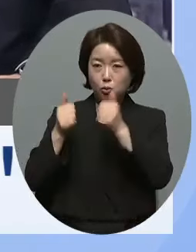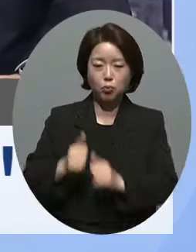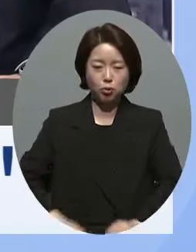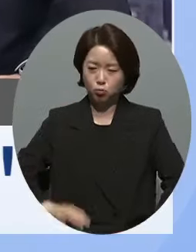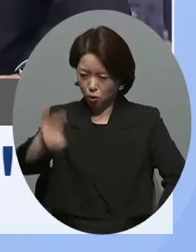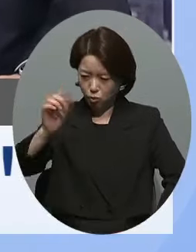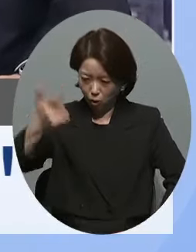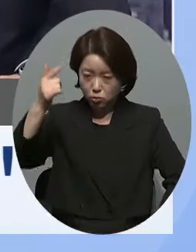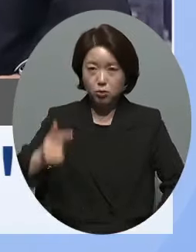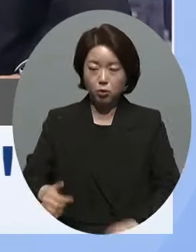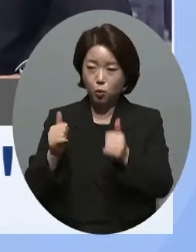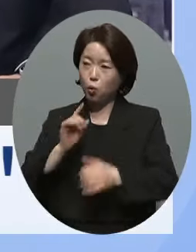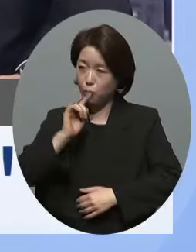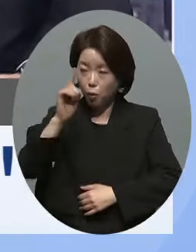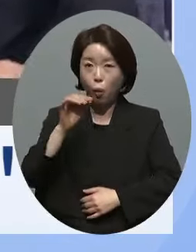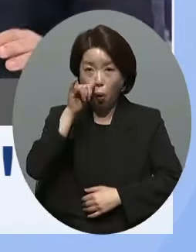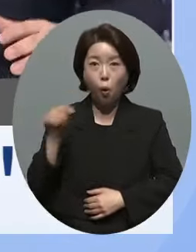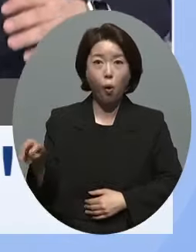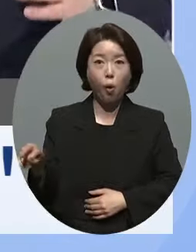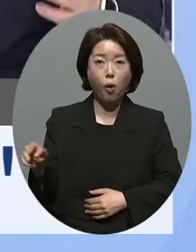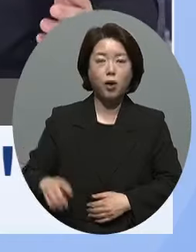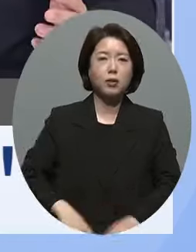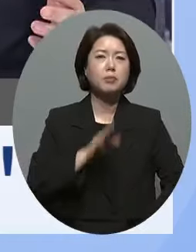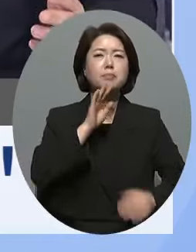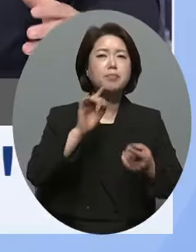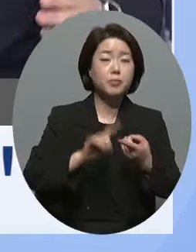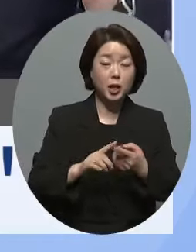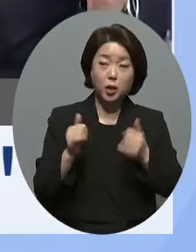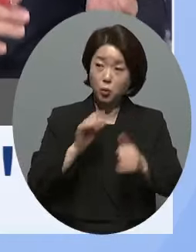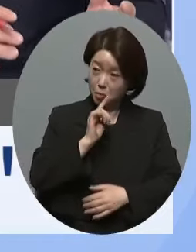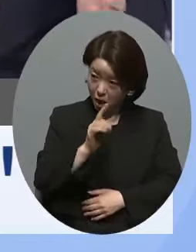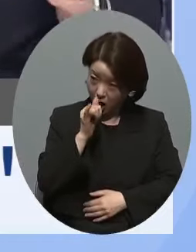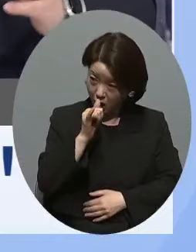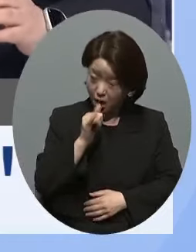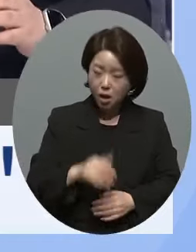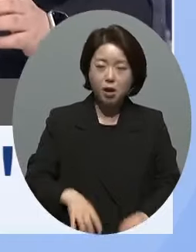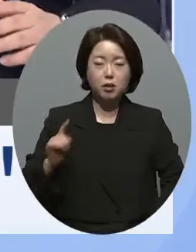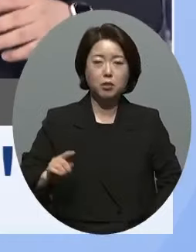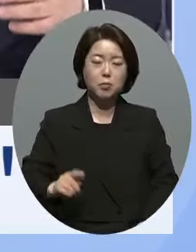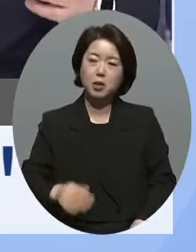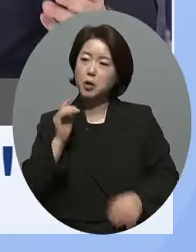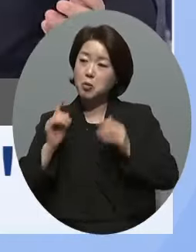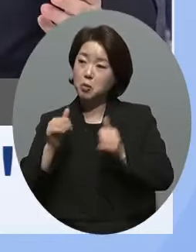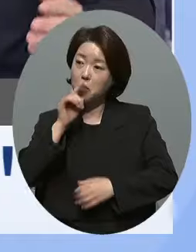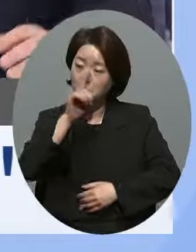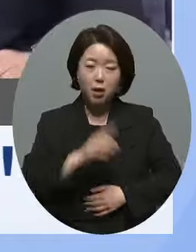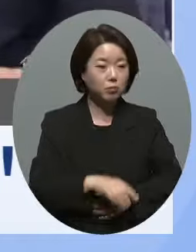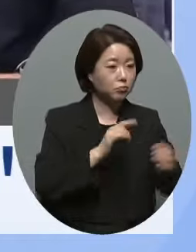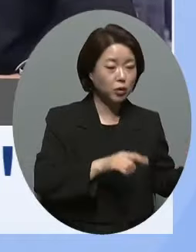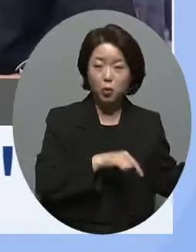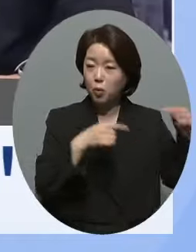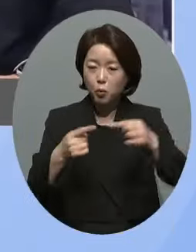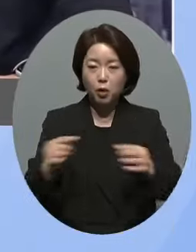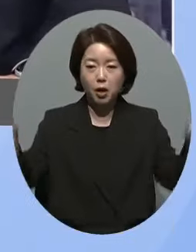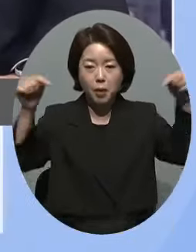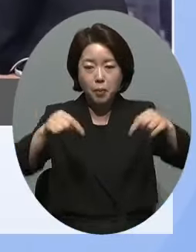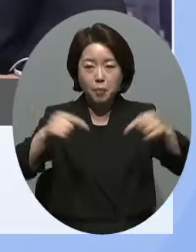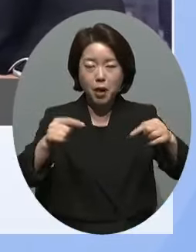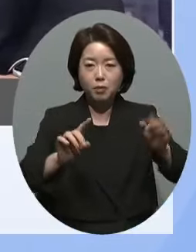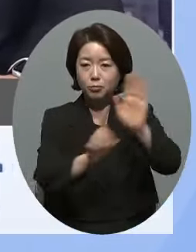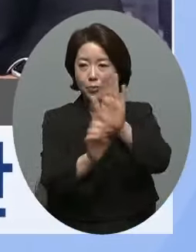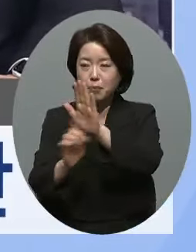고발 조치를 하고 있다는 거 아니겠어요 그러면 당연히이 고발 조치를 했기 때문에 고발인과 피고발인이 조사에 나서면 이것이 진실 관계가